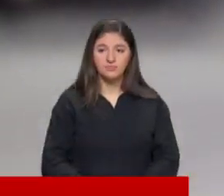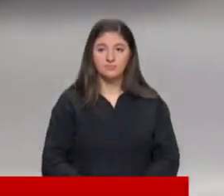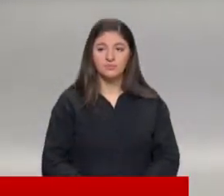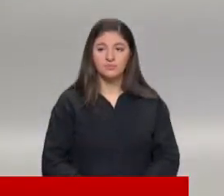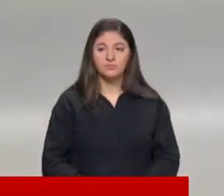l